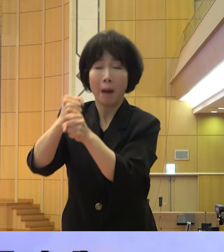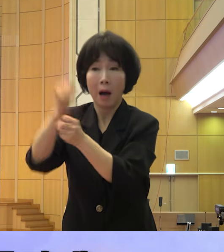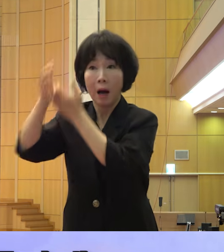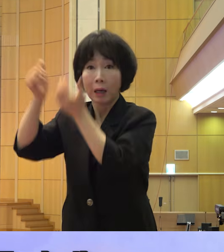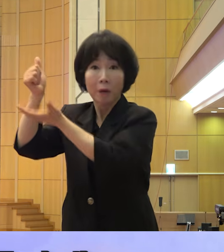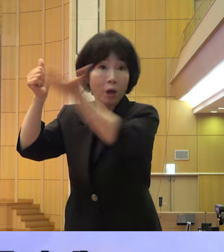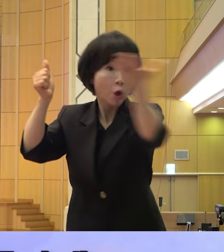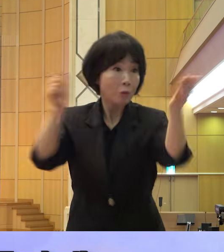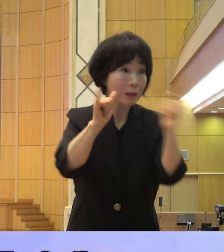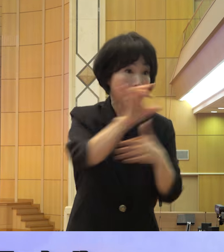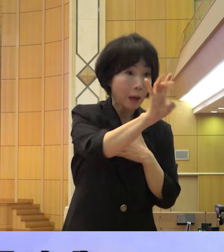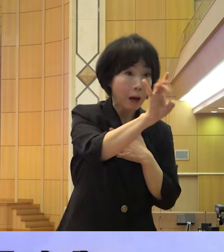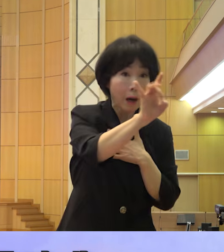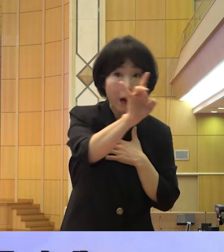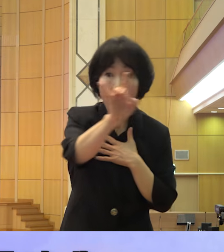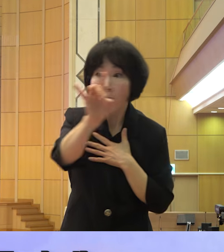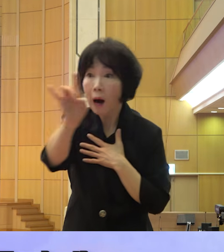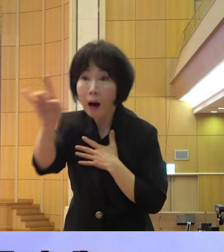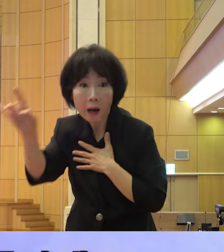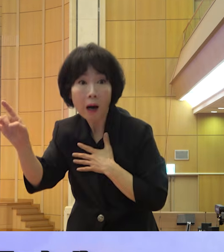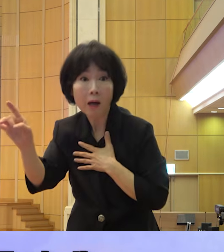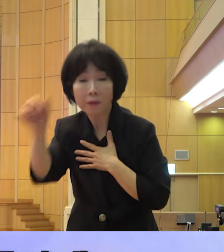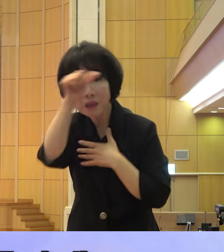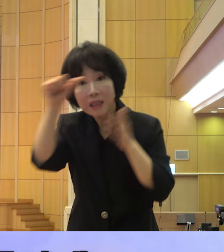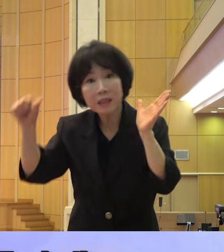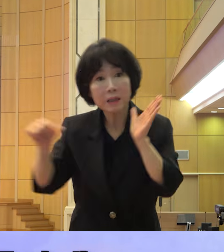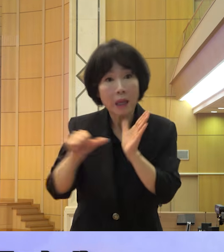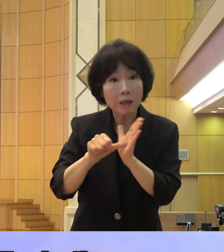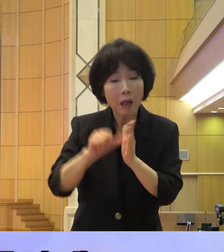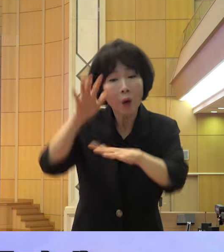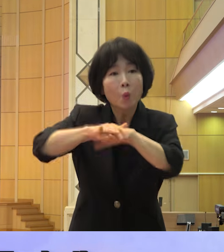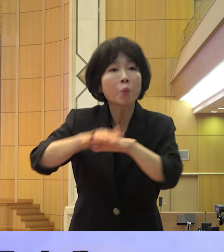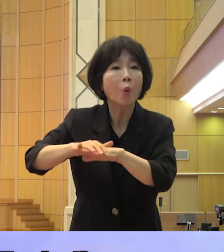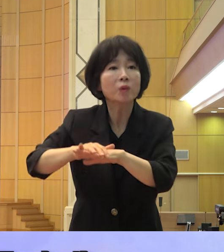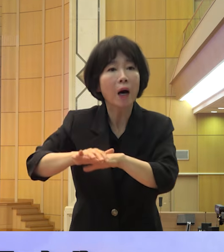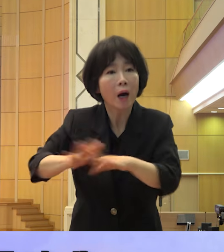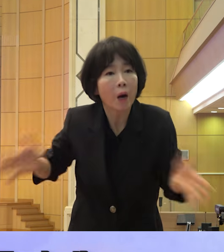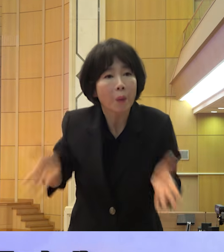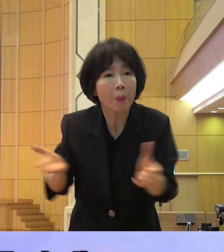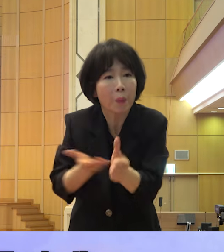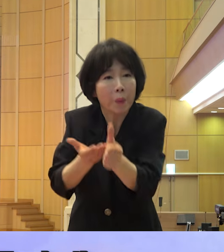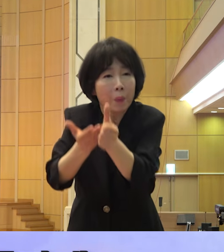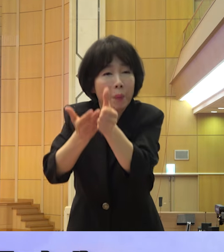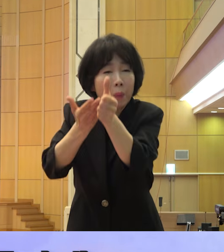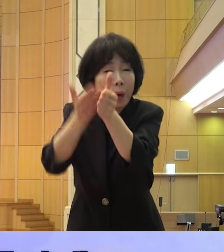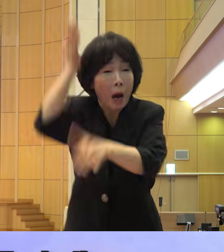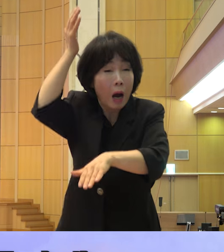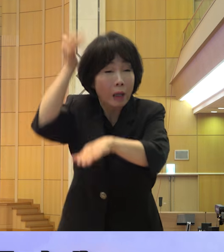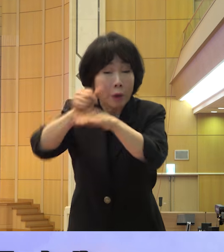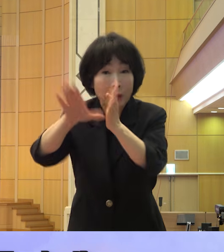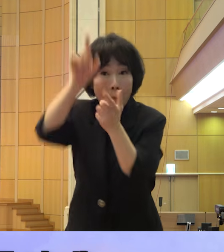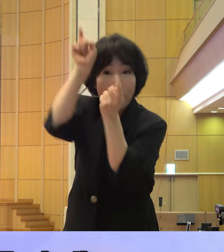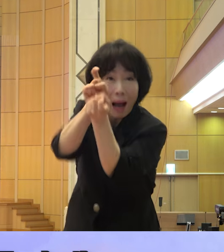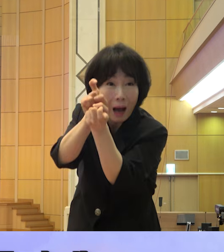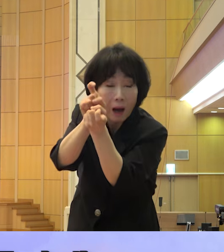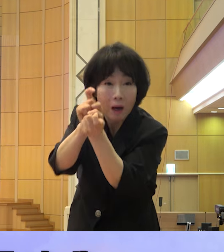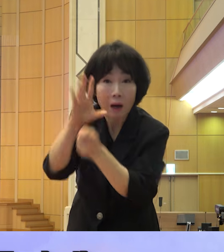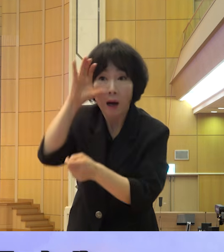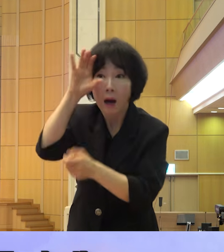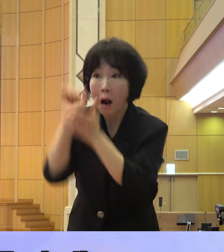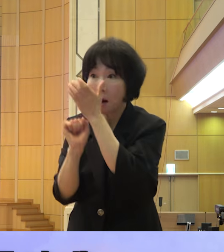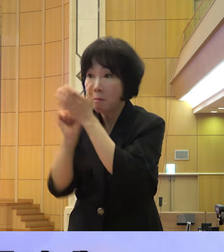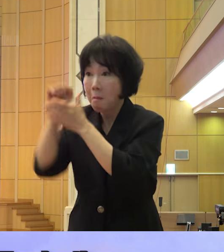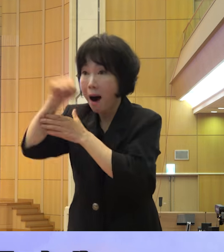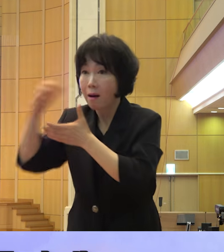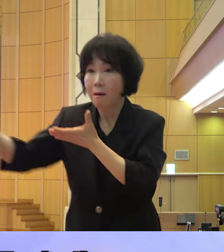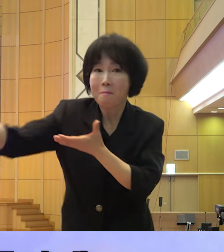하나님께서 우리 사람을 인생 농사를 지어서 결론적으로 알곡은 모아서 곳간에, 쭉정이는 불 속에